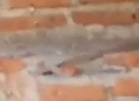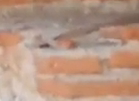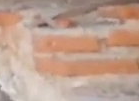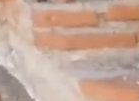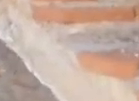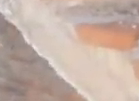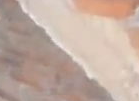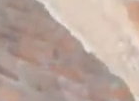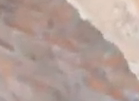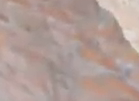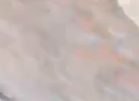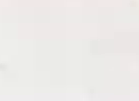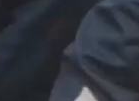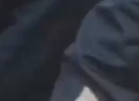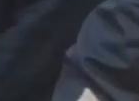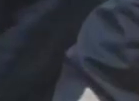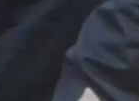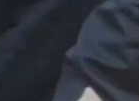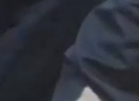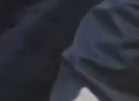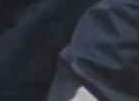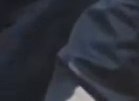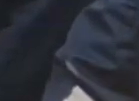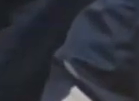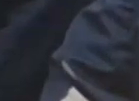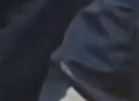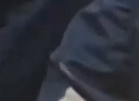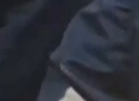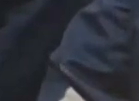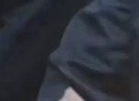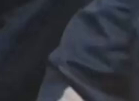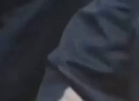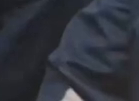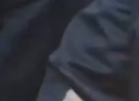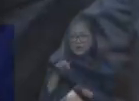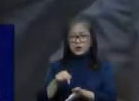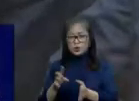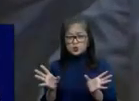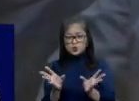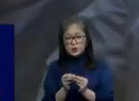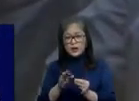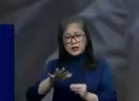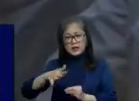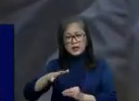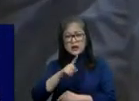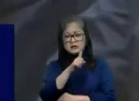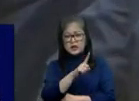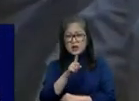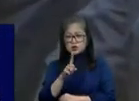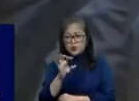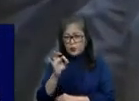kita estimasi dari paguyuban yang masuk, itu ada sekitar 110 orang